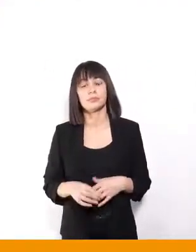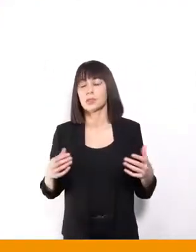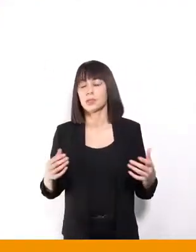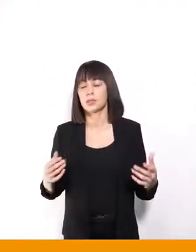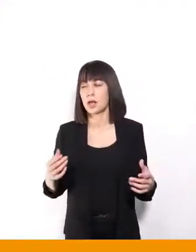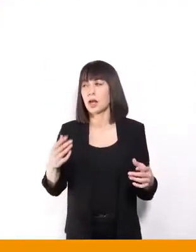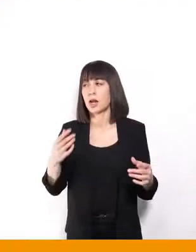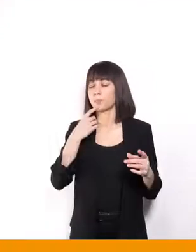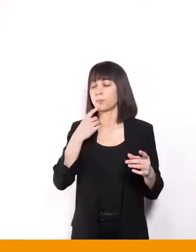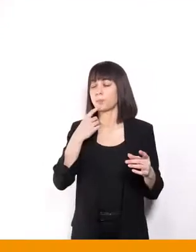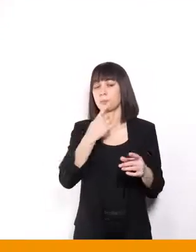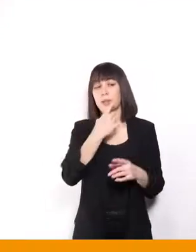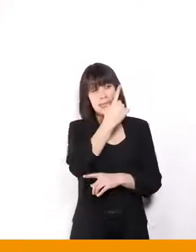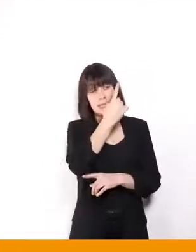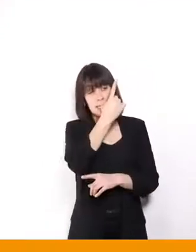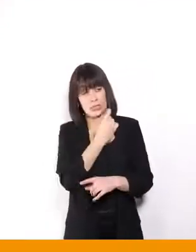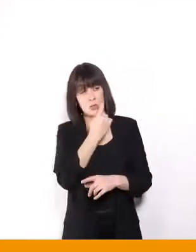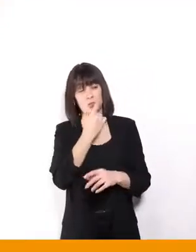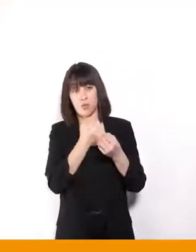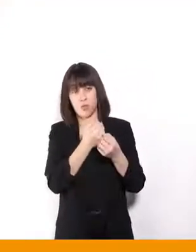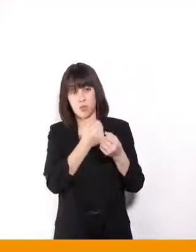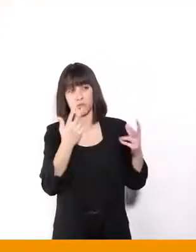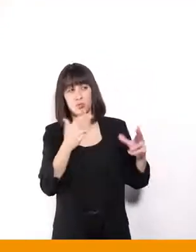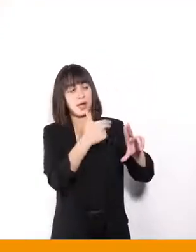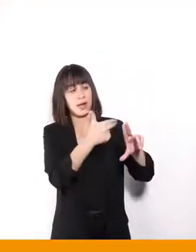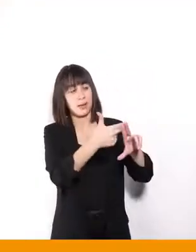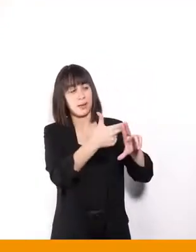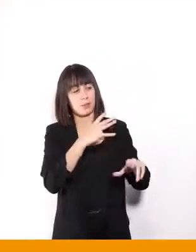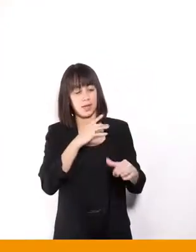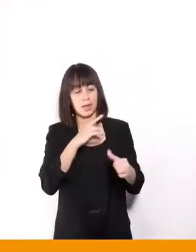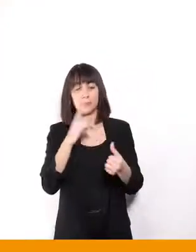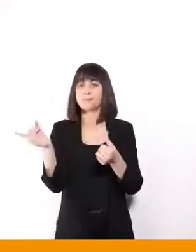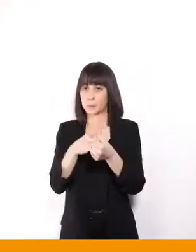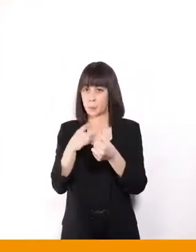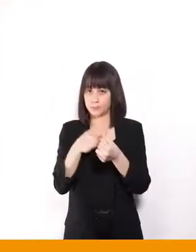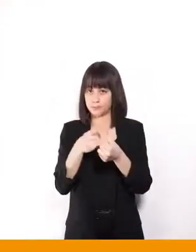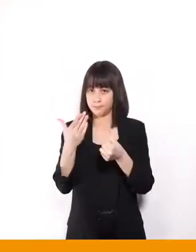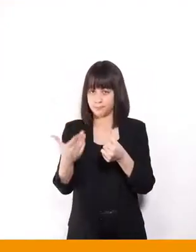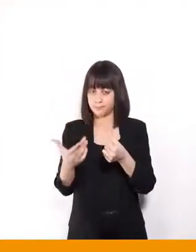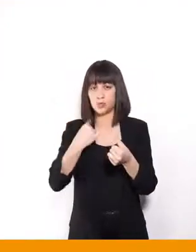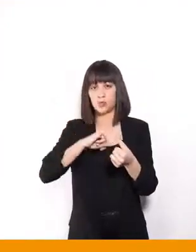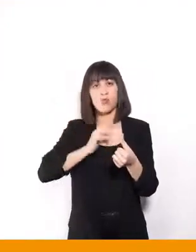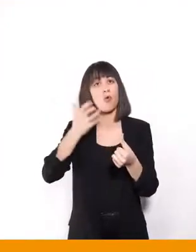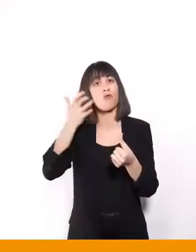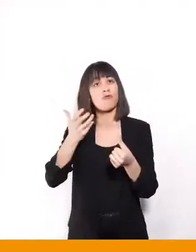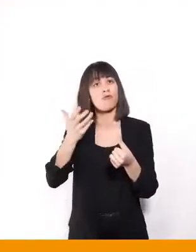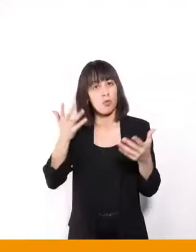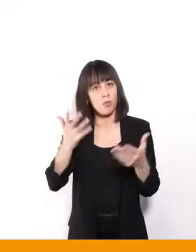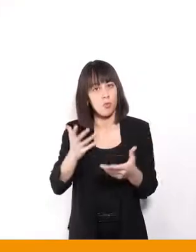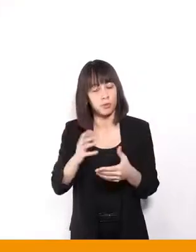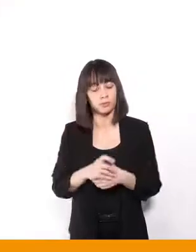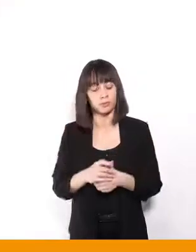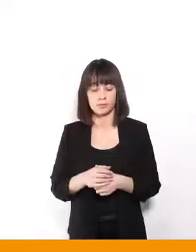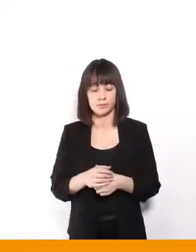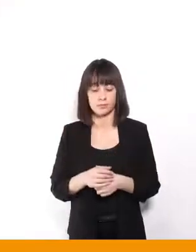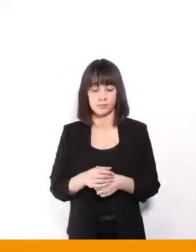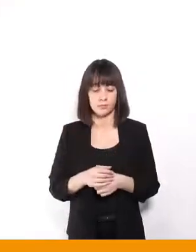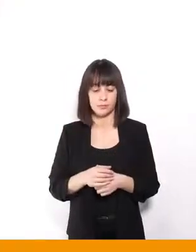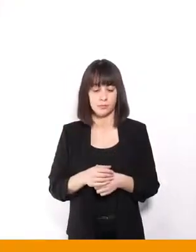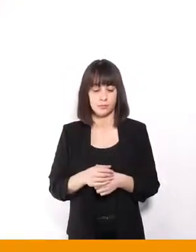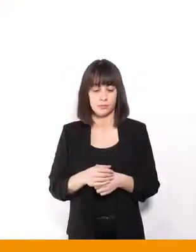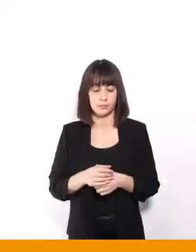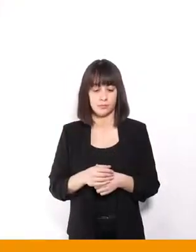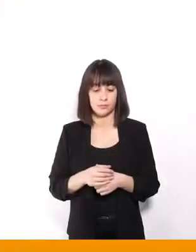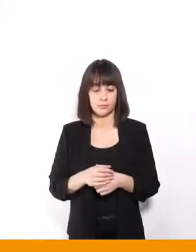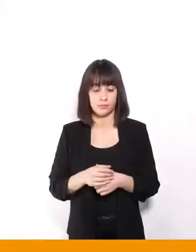question. Nous, ce qu'on veut, c'est accroître assez